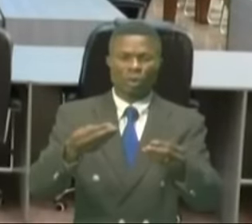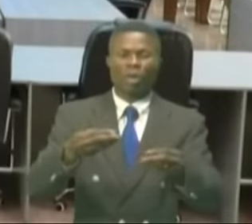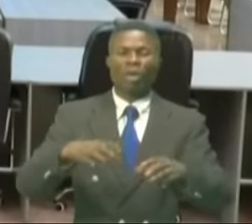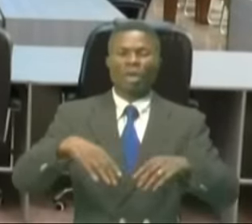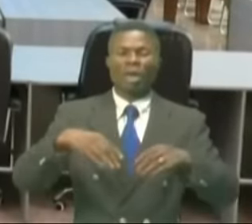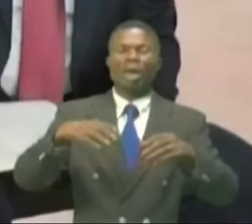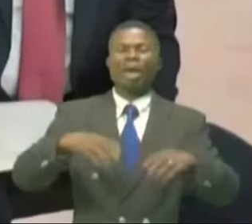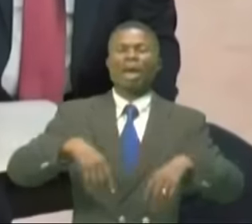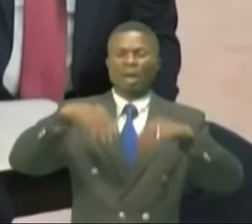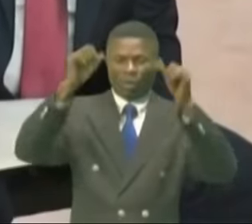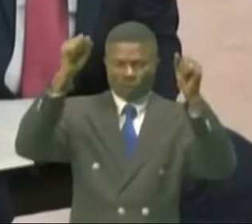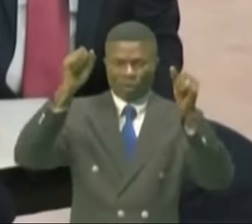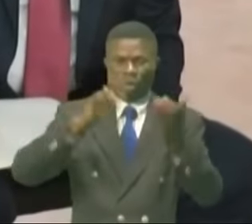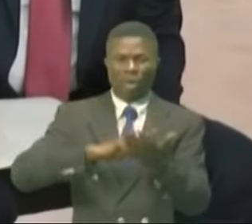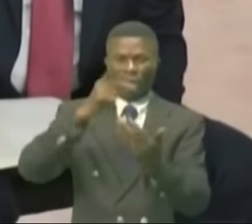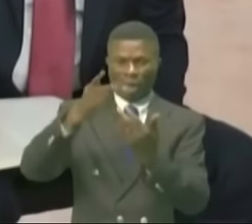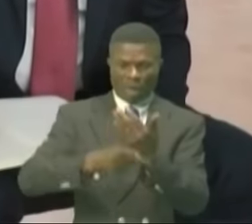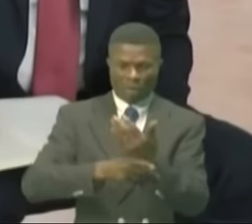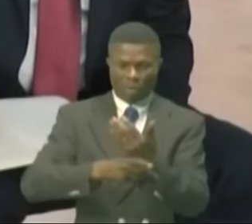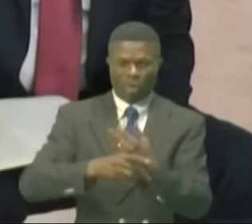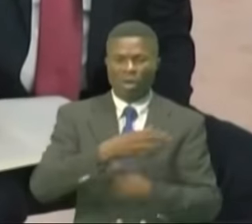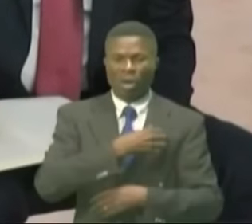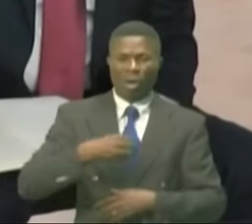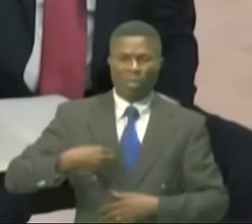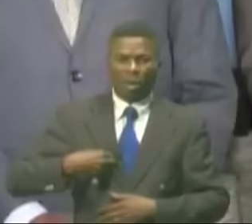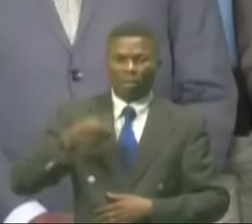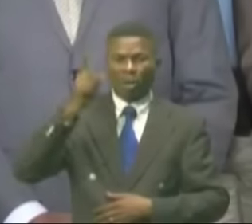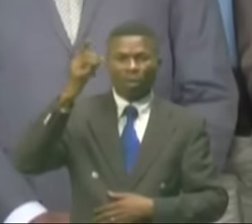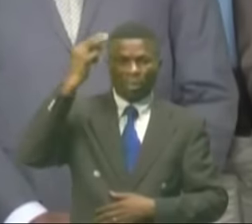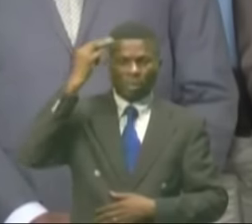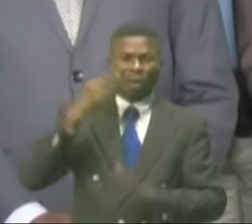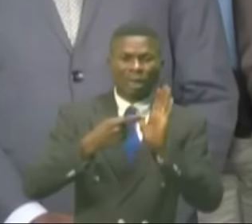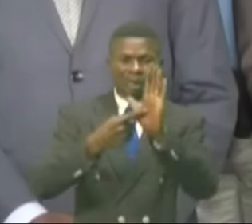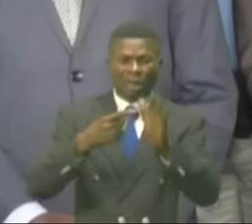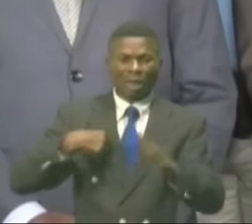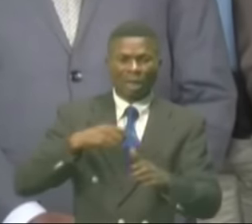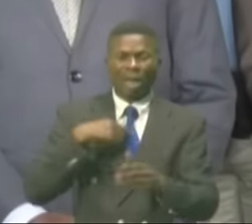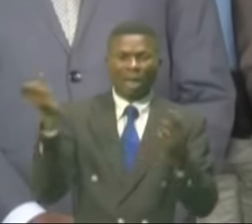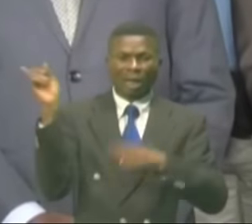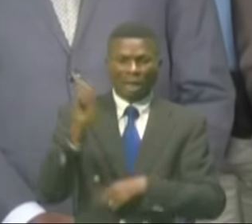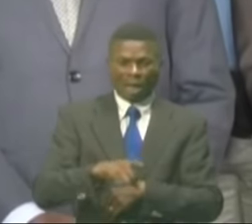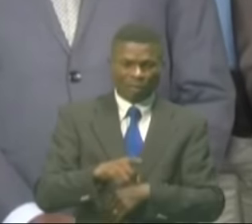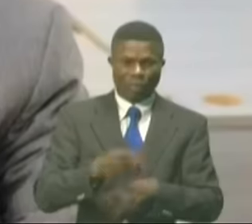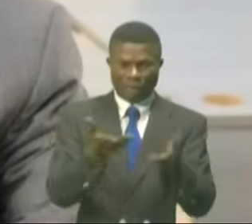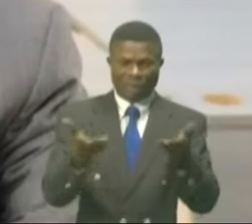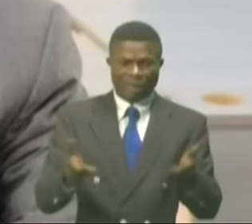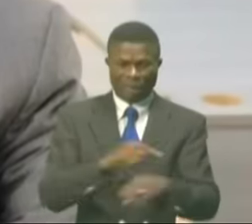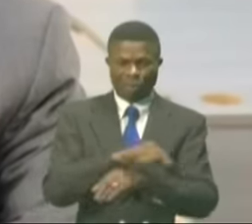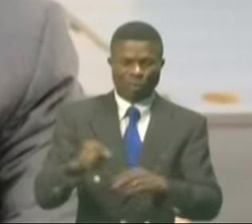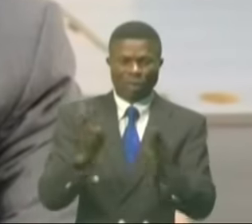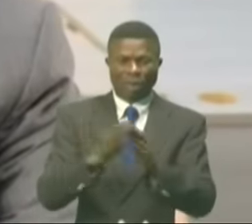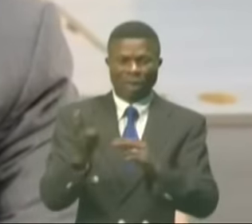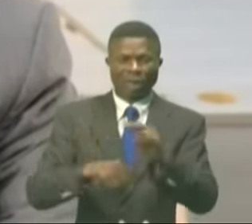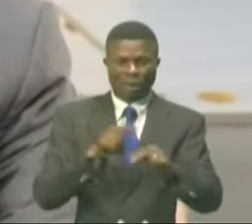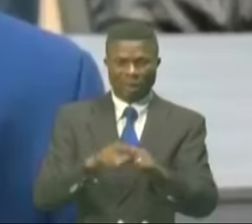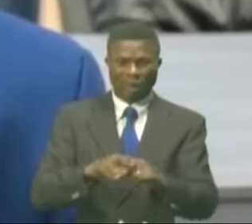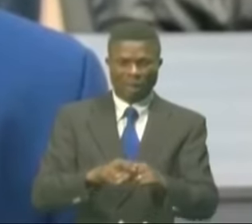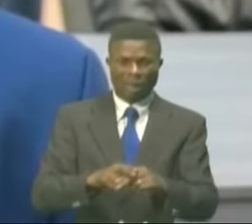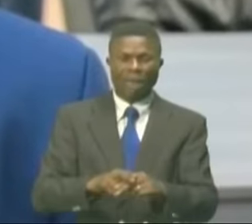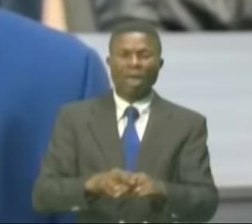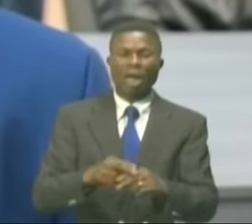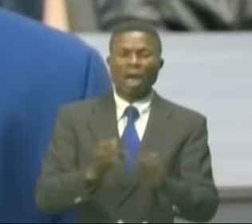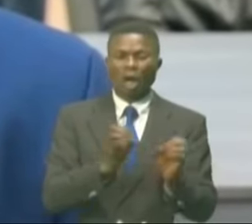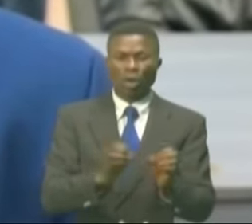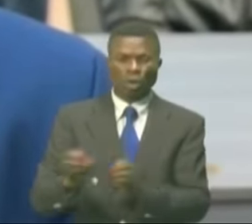au programme que la première ministre va nous présenter lorsqu'elle viendra à l'Assemblée nationale et subséquemment procéder